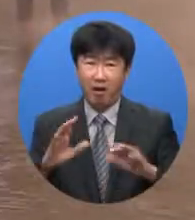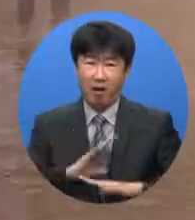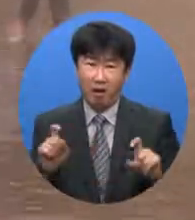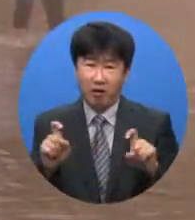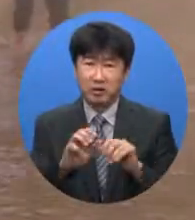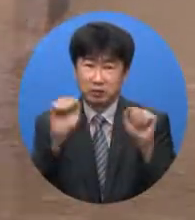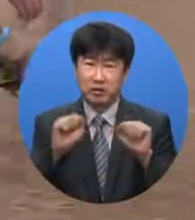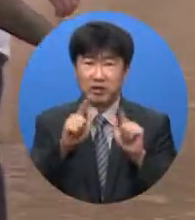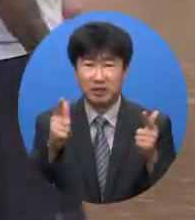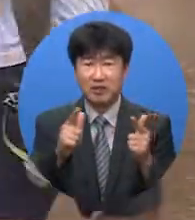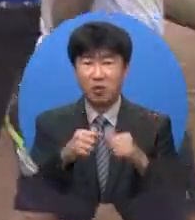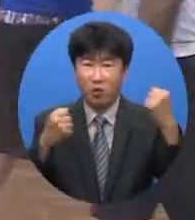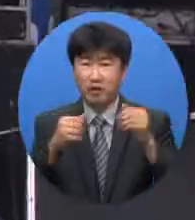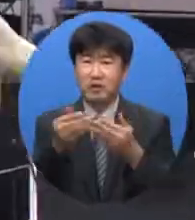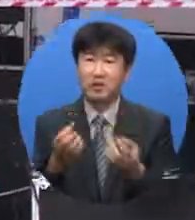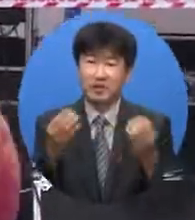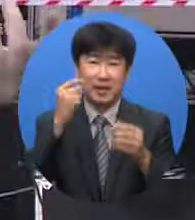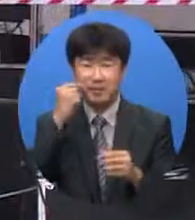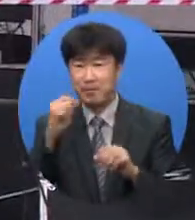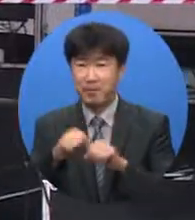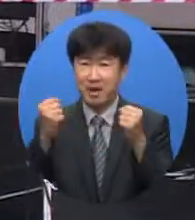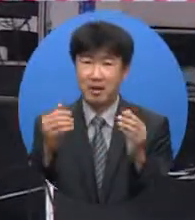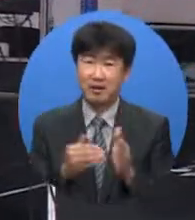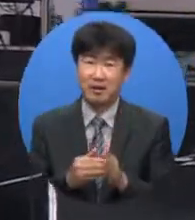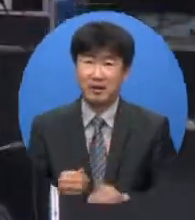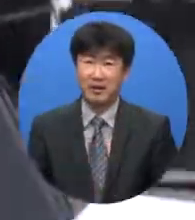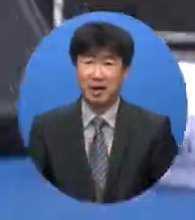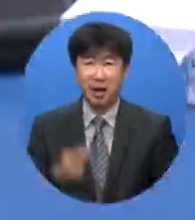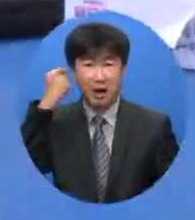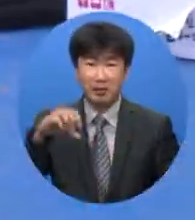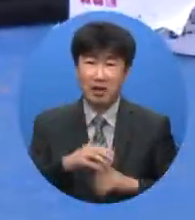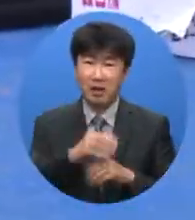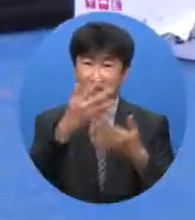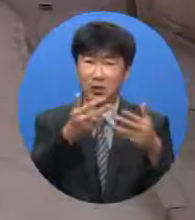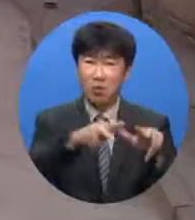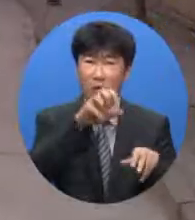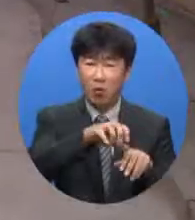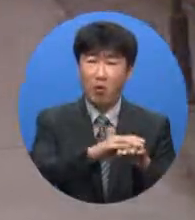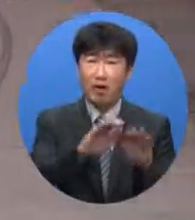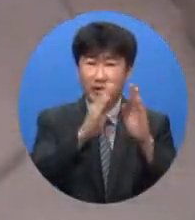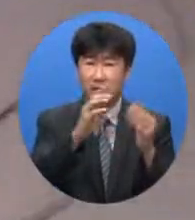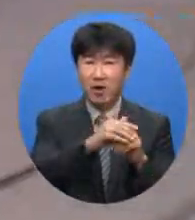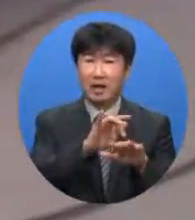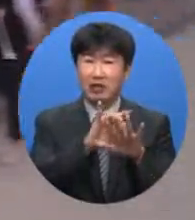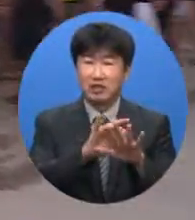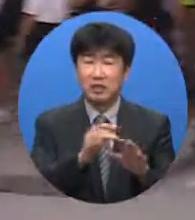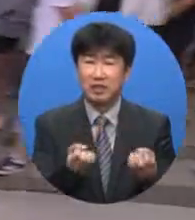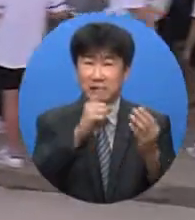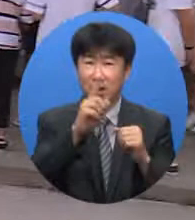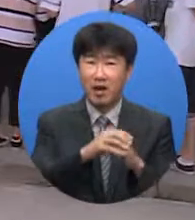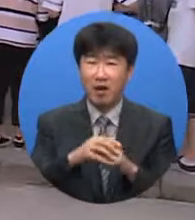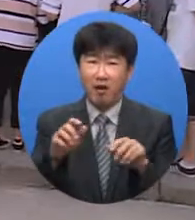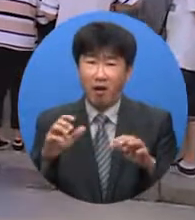스릴 넘치는 스포츠와 다채로운 공연, 체험 행사로 인기가 높았습니다. 또 합천 영상테마파크에서 펼쳐진